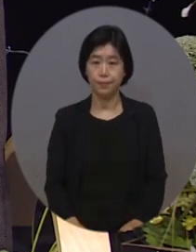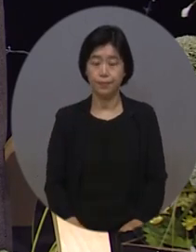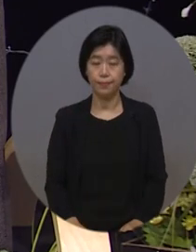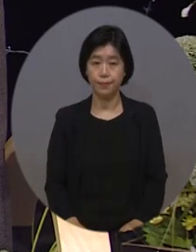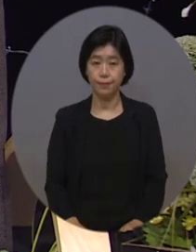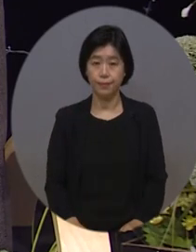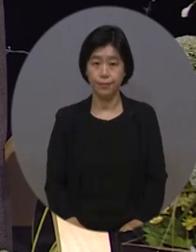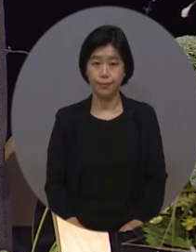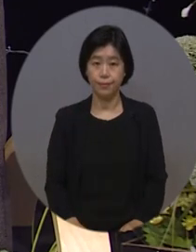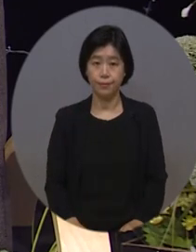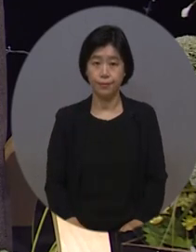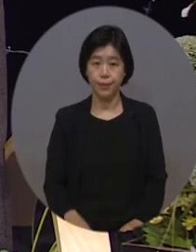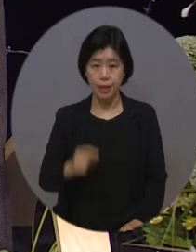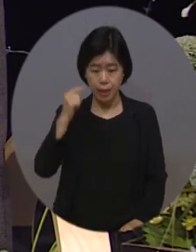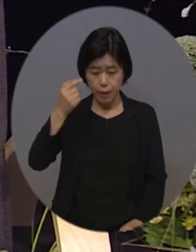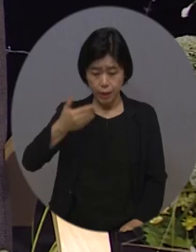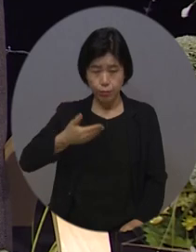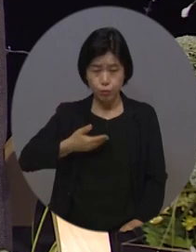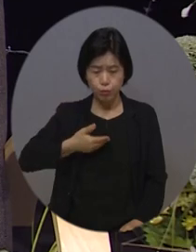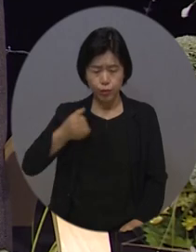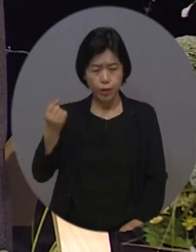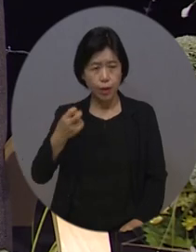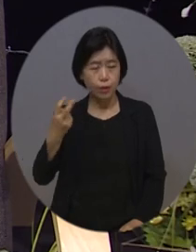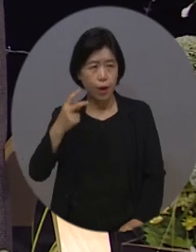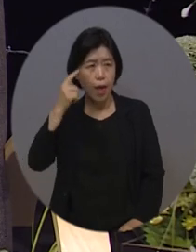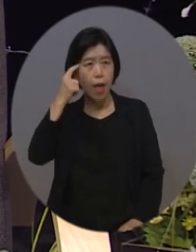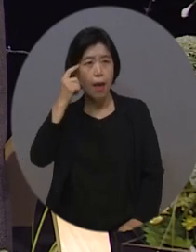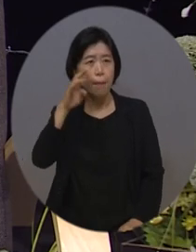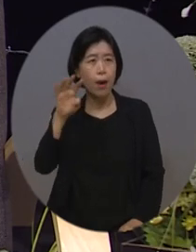질문이 잦은 것은 대답이 어렵기 때문입니다.